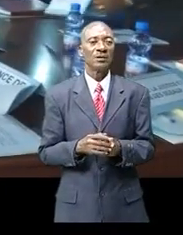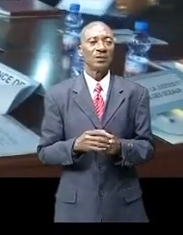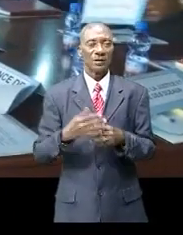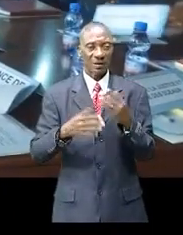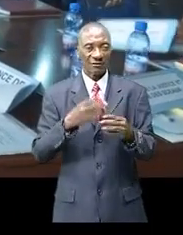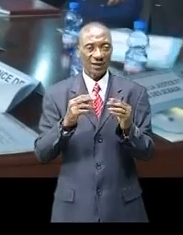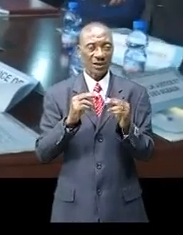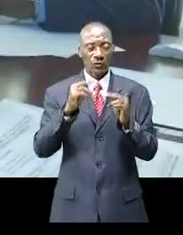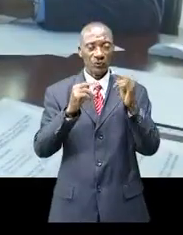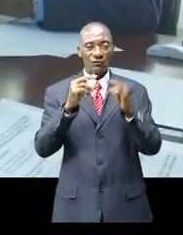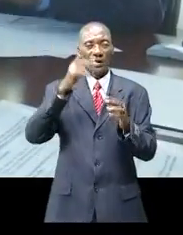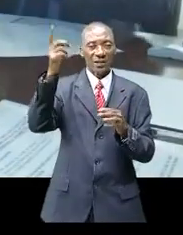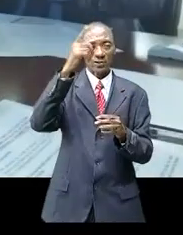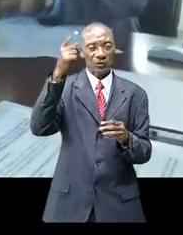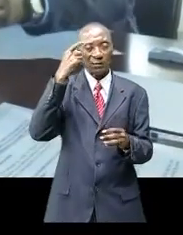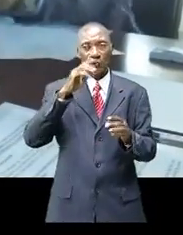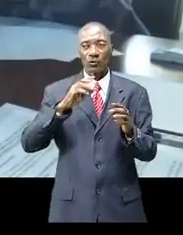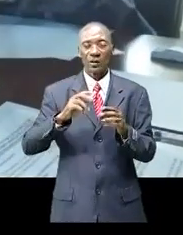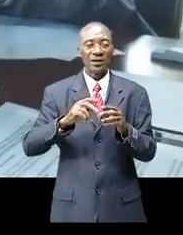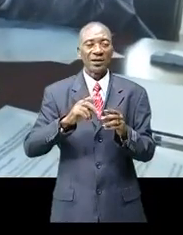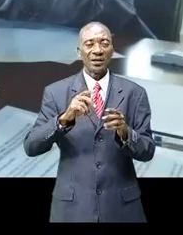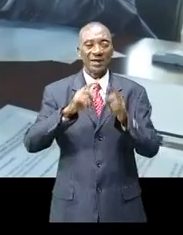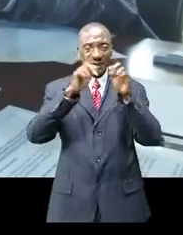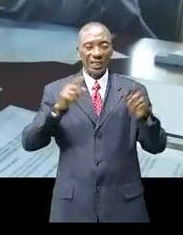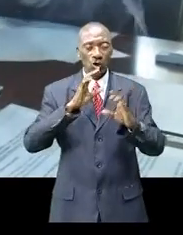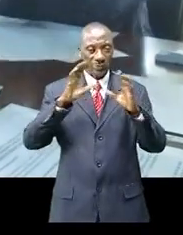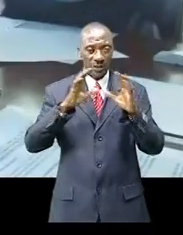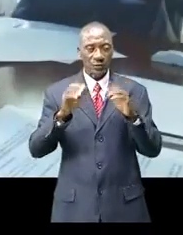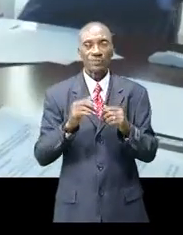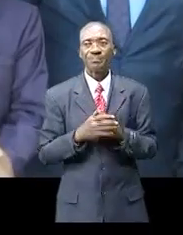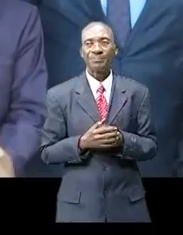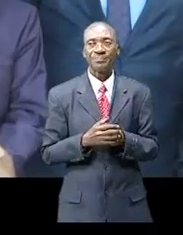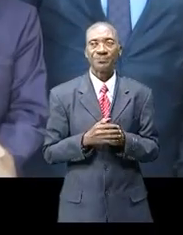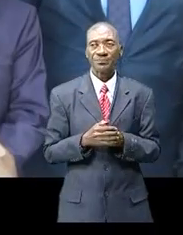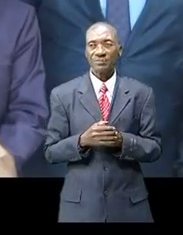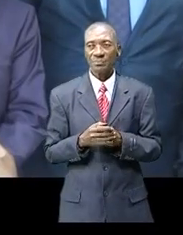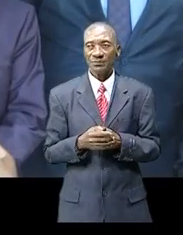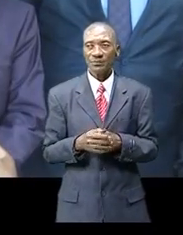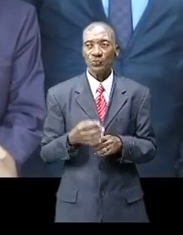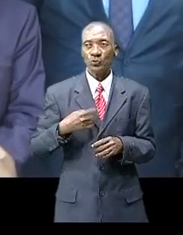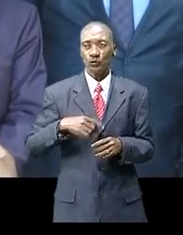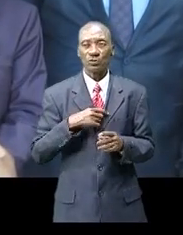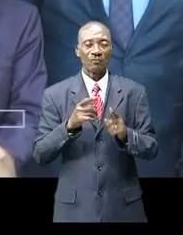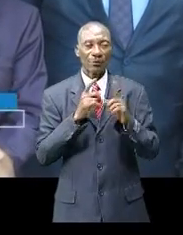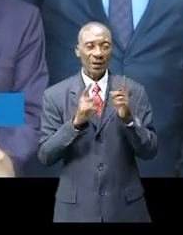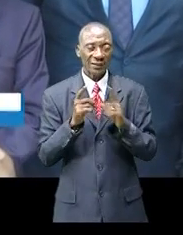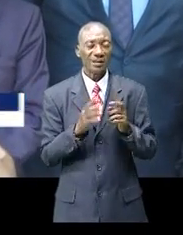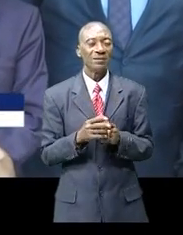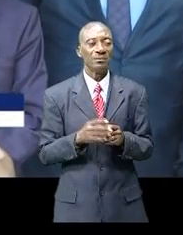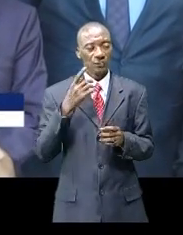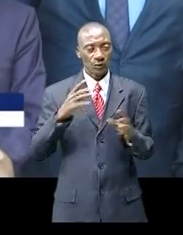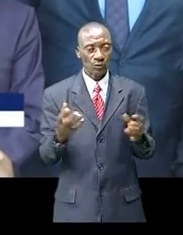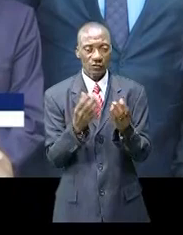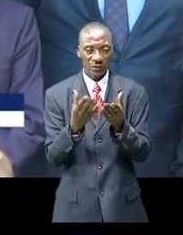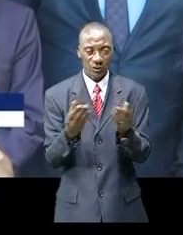des télécommunications. Nous avons échangé, à la suite de quoi nous avons trouvé des solutions et